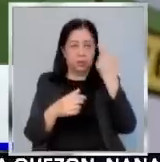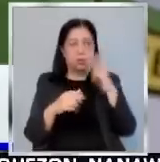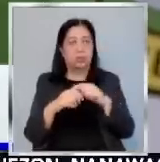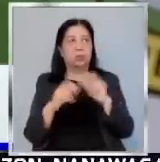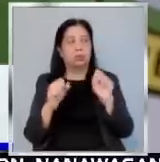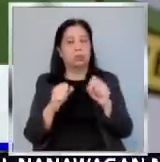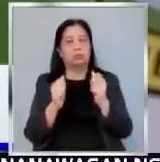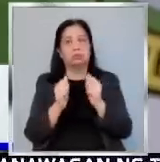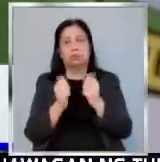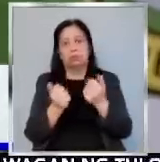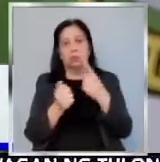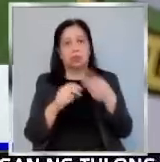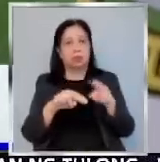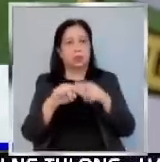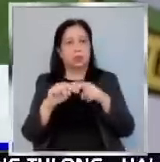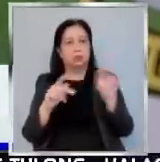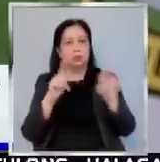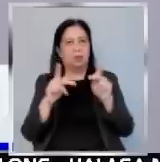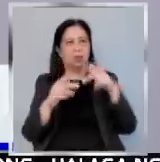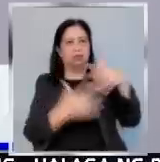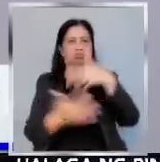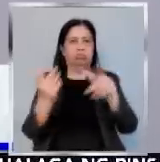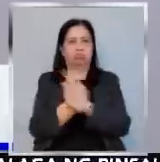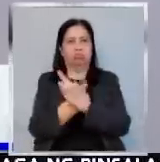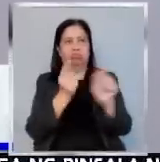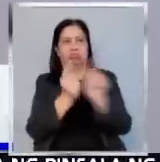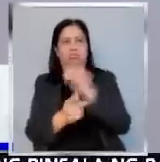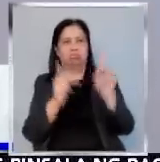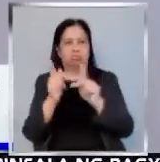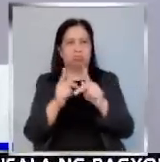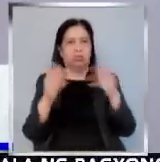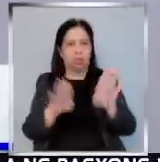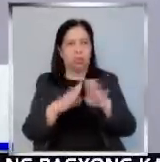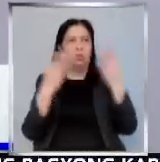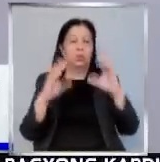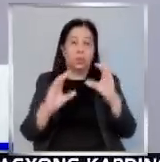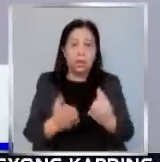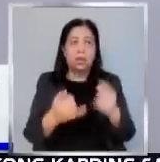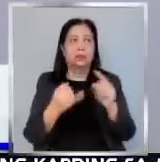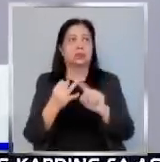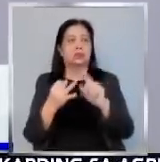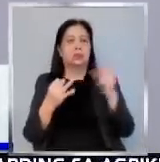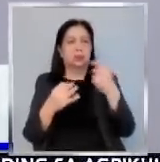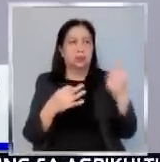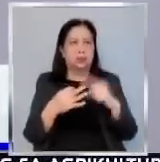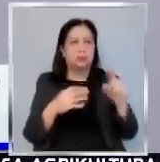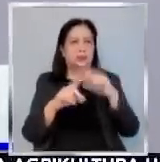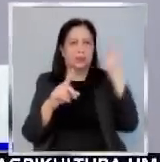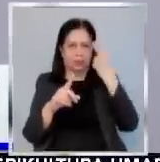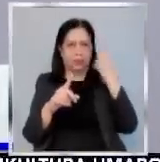attributed to the increased mobility of the population, to the opening of classes, dun po sa mga